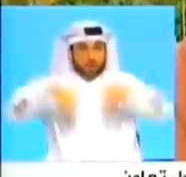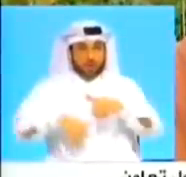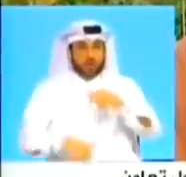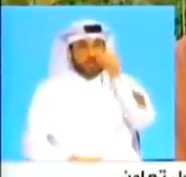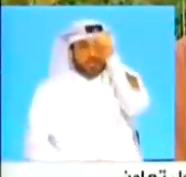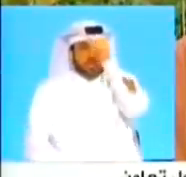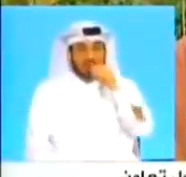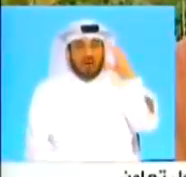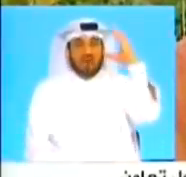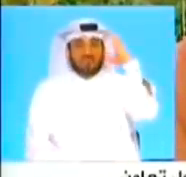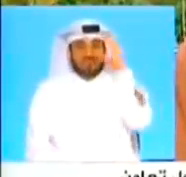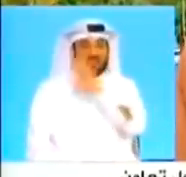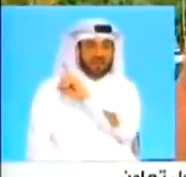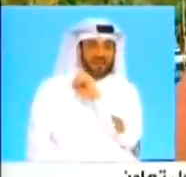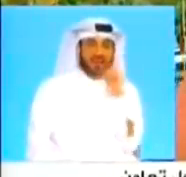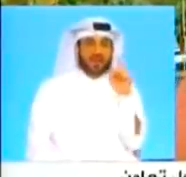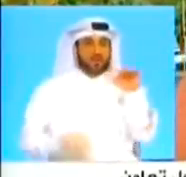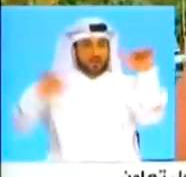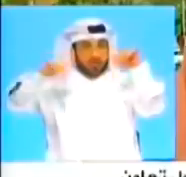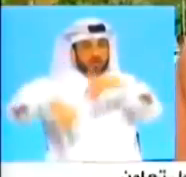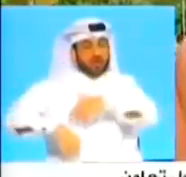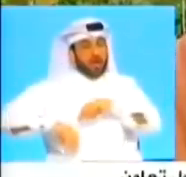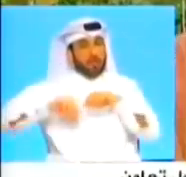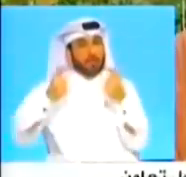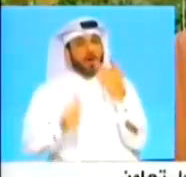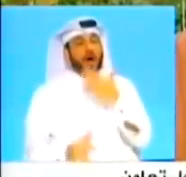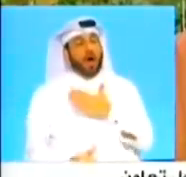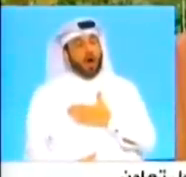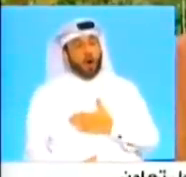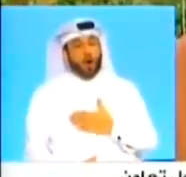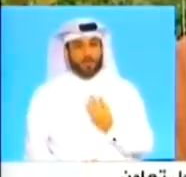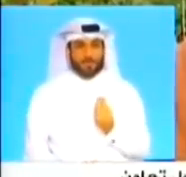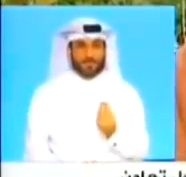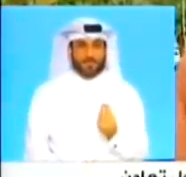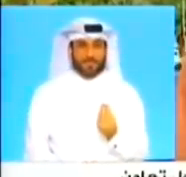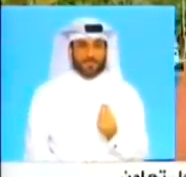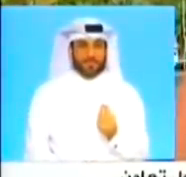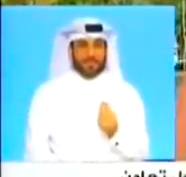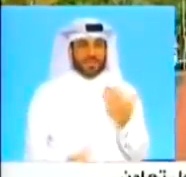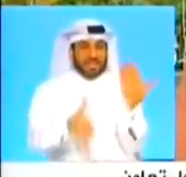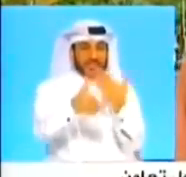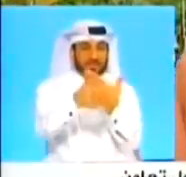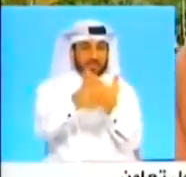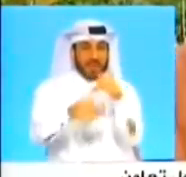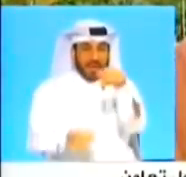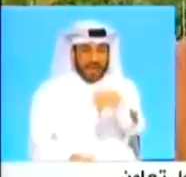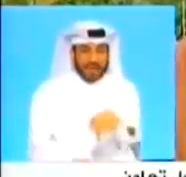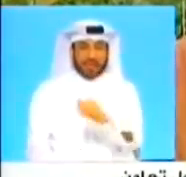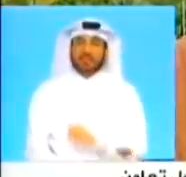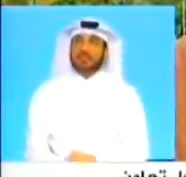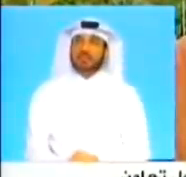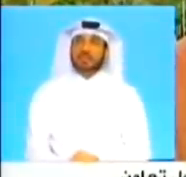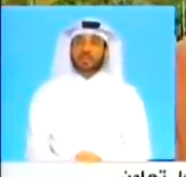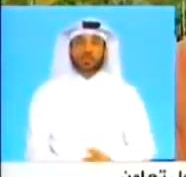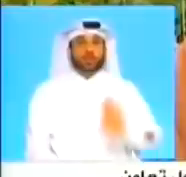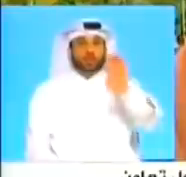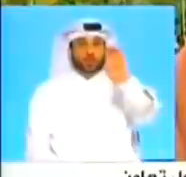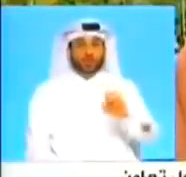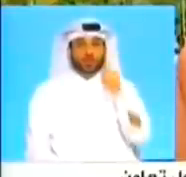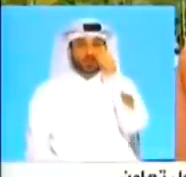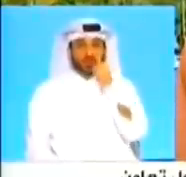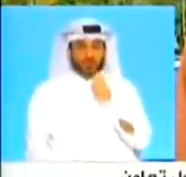لأن الناس ينظرون هنا إلى أن الآن الحركة الشعبية أو جنوب